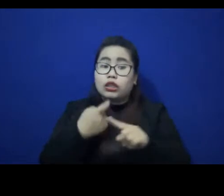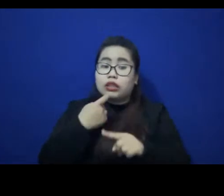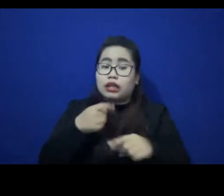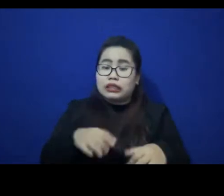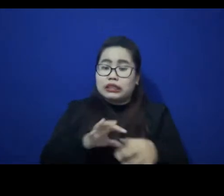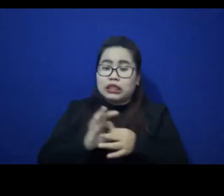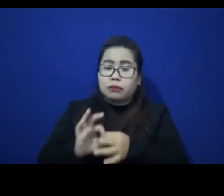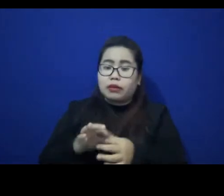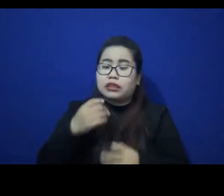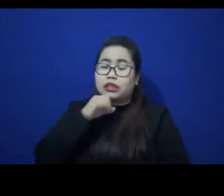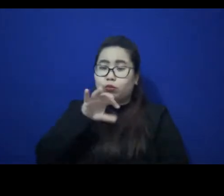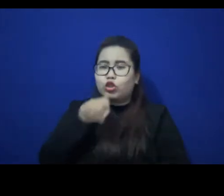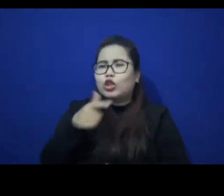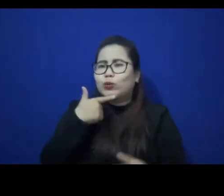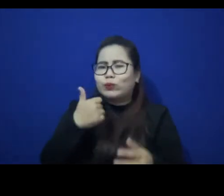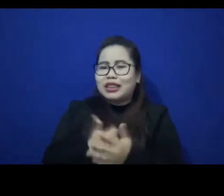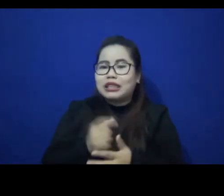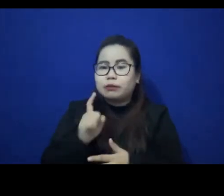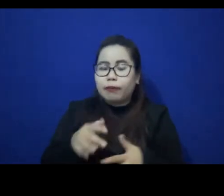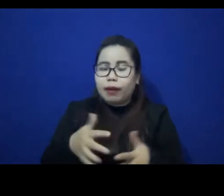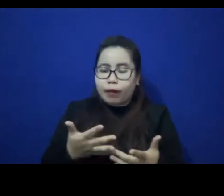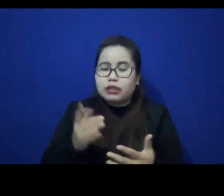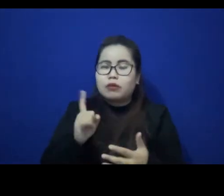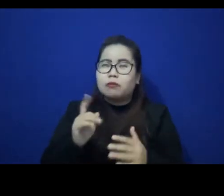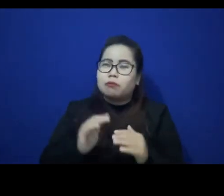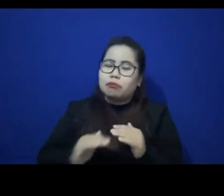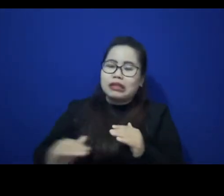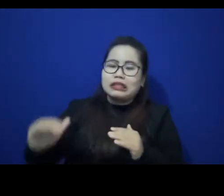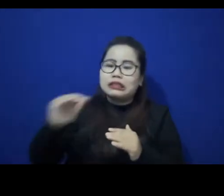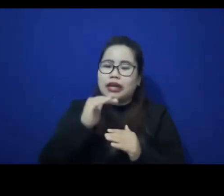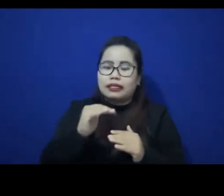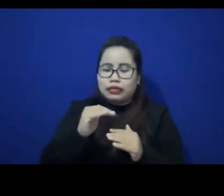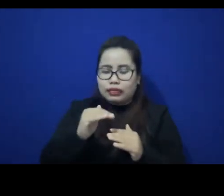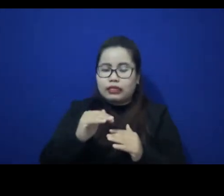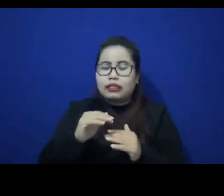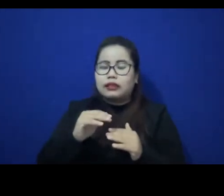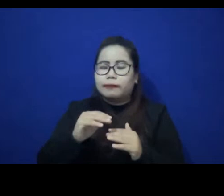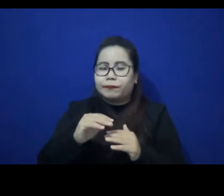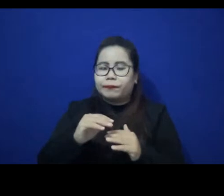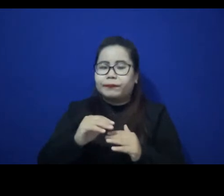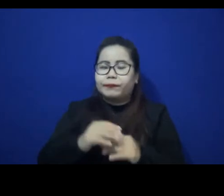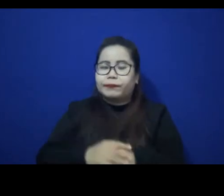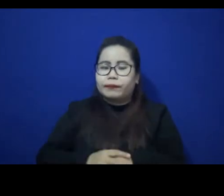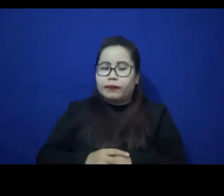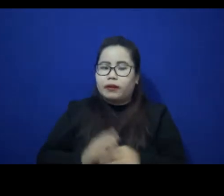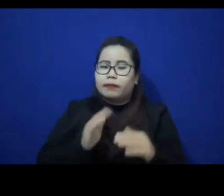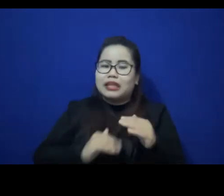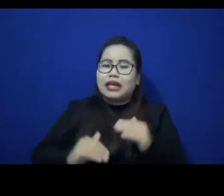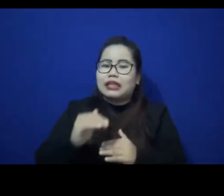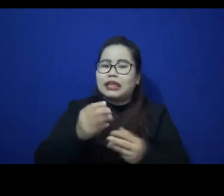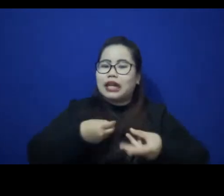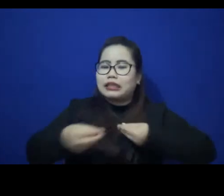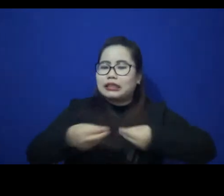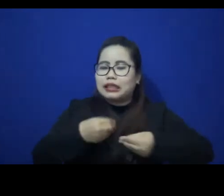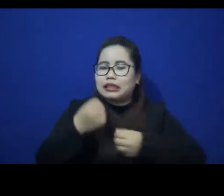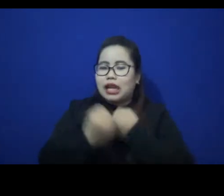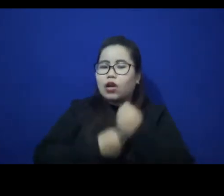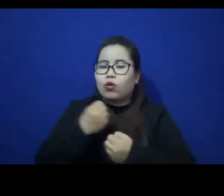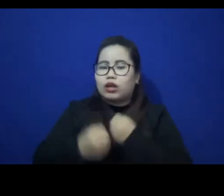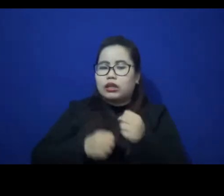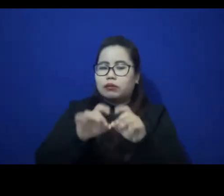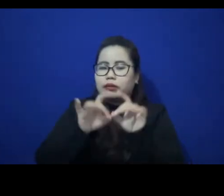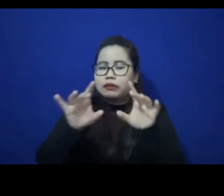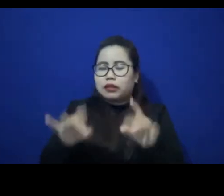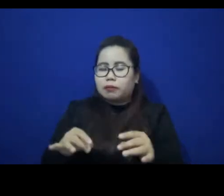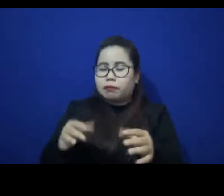penting karena meningkatnya regula bukan regulasi meningkatnya transaksi yang dilakukan yang bersifat lintas batas Oleh karena